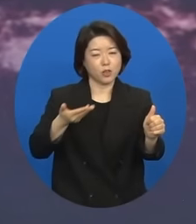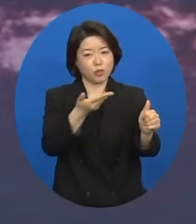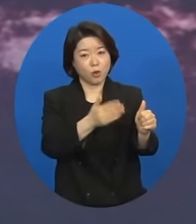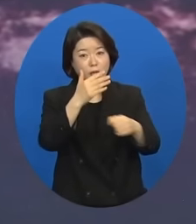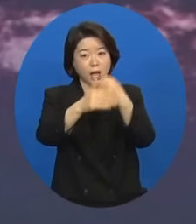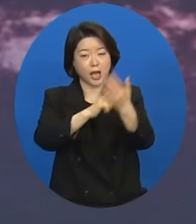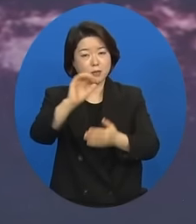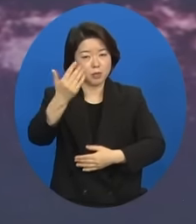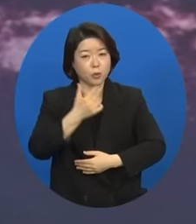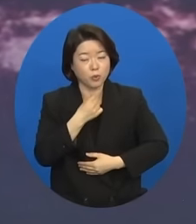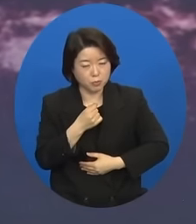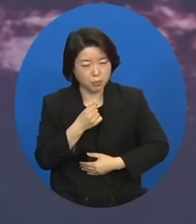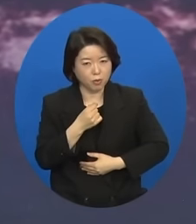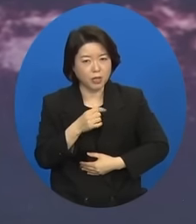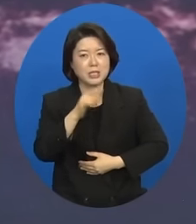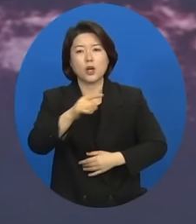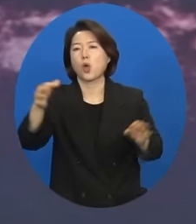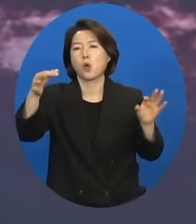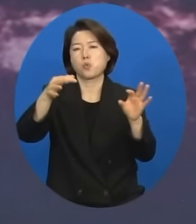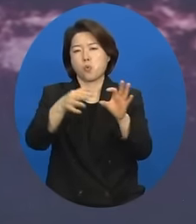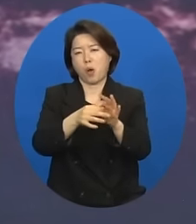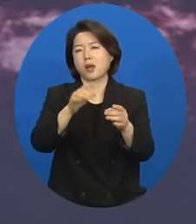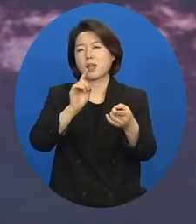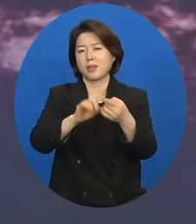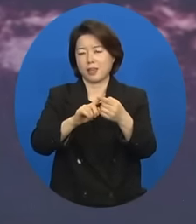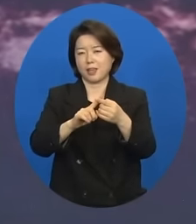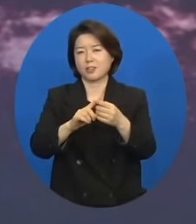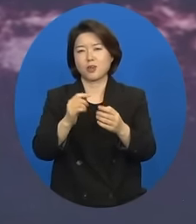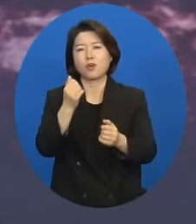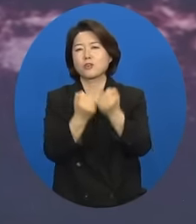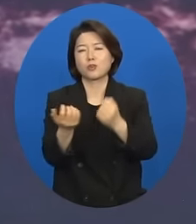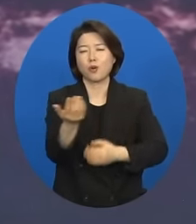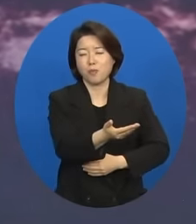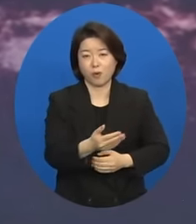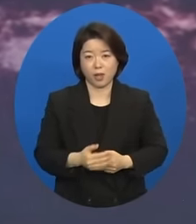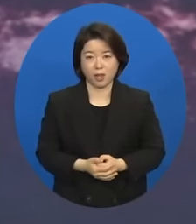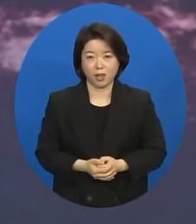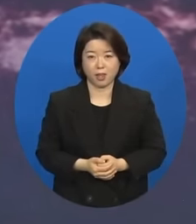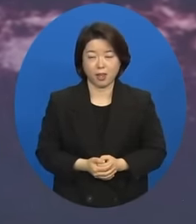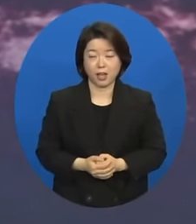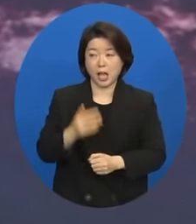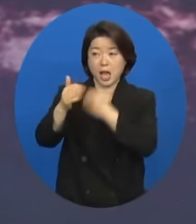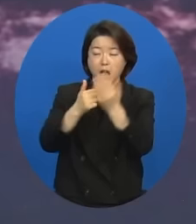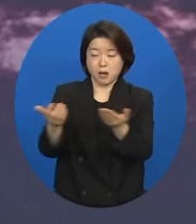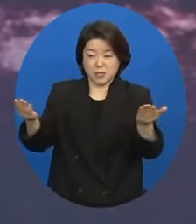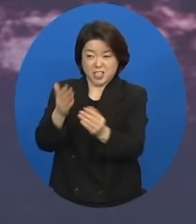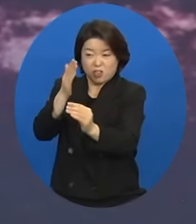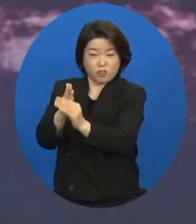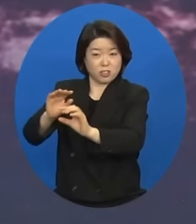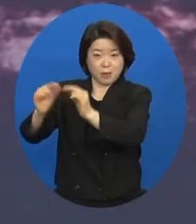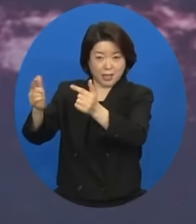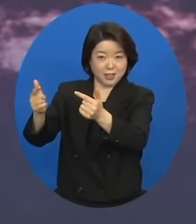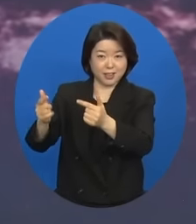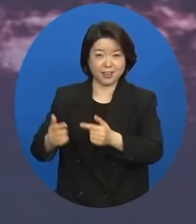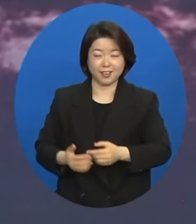거야 먼저 관계를 말씀하시는 거예 하나님은 중심이 아닙니다 여러분 착각하지